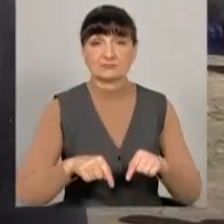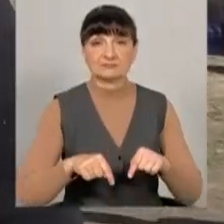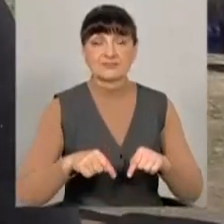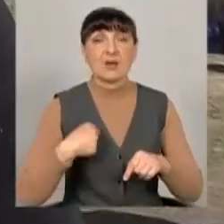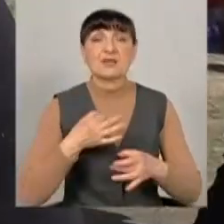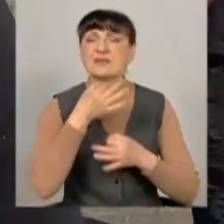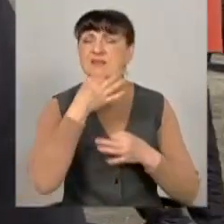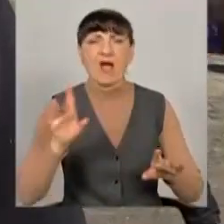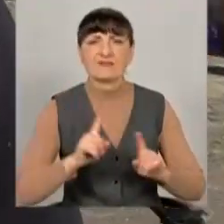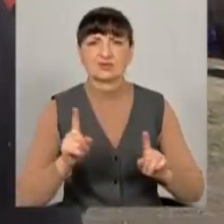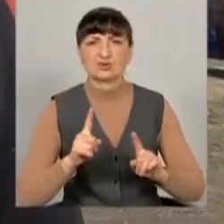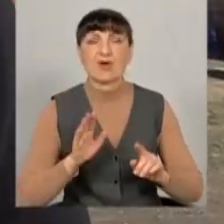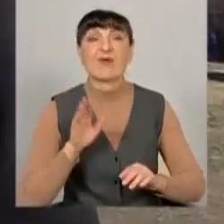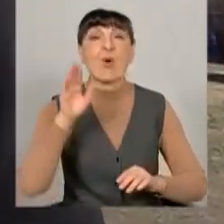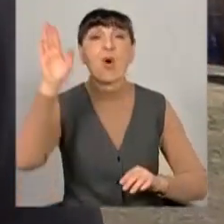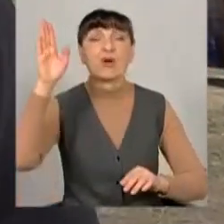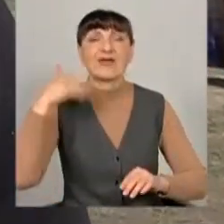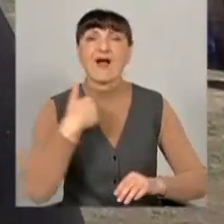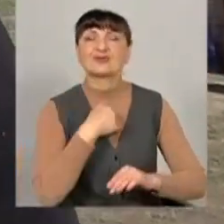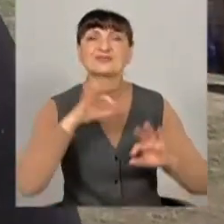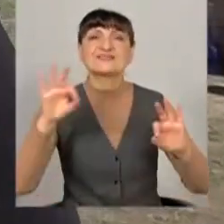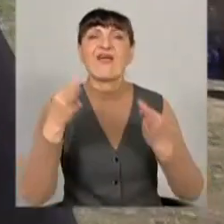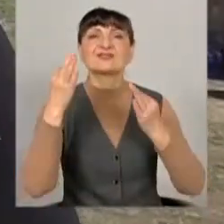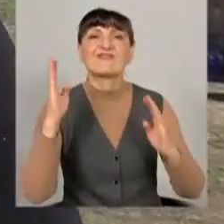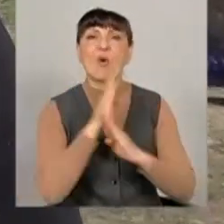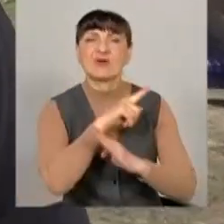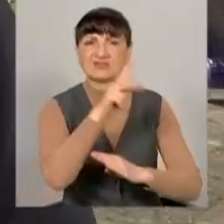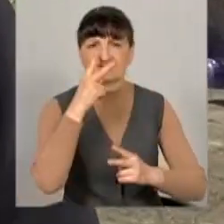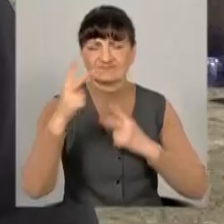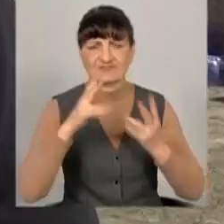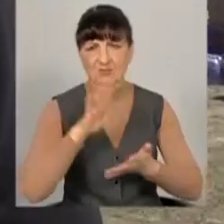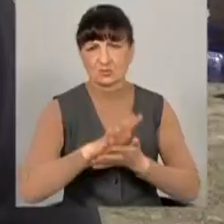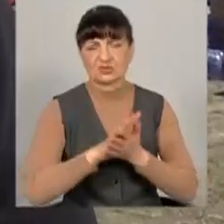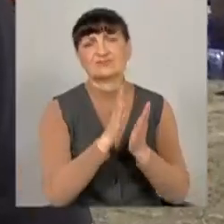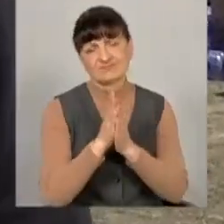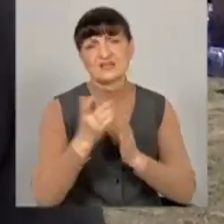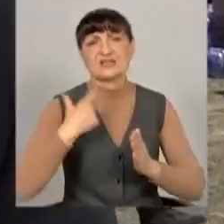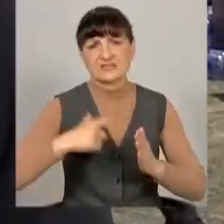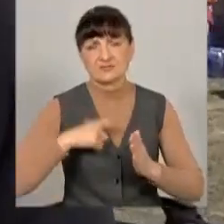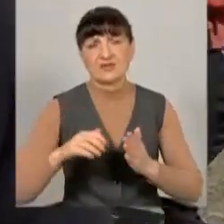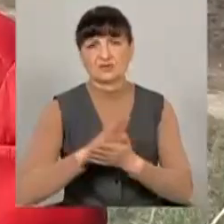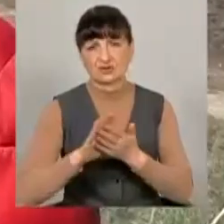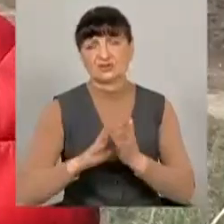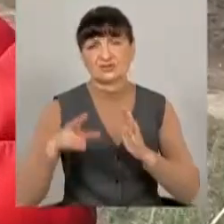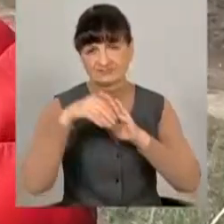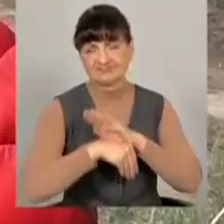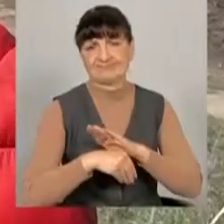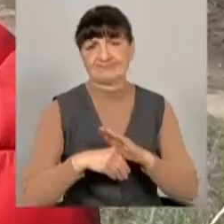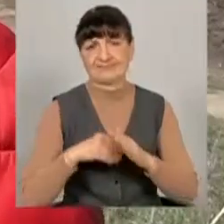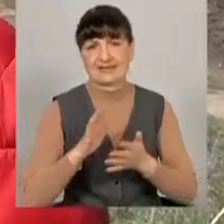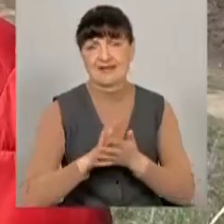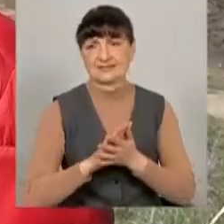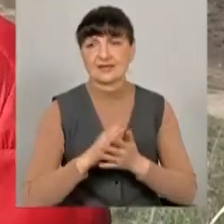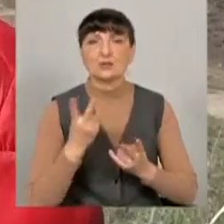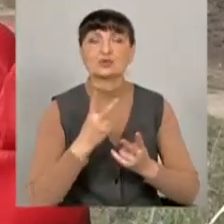не нравится, что, поднимаясь с горы, я хочу подышать свежим воздухом, а там везде мусор. Давайте, пожалуйста, убирать за собой. Я вот за вот это. Нужно не только устраивать